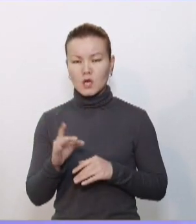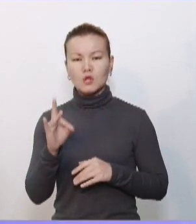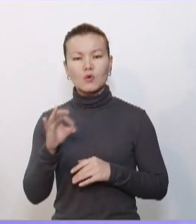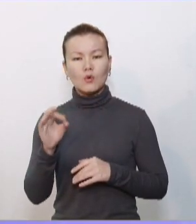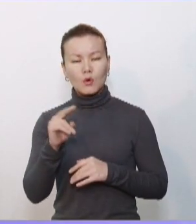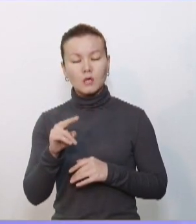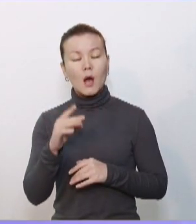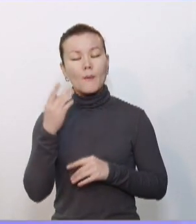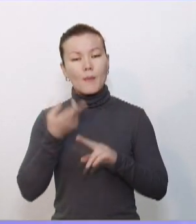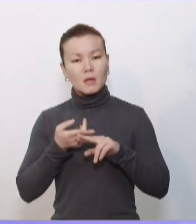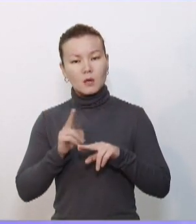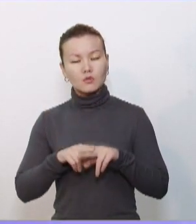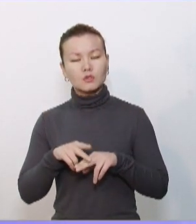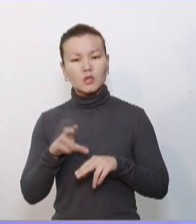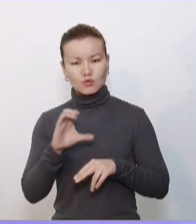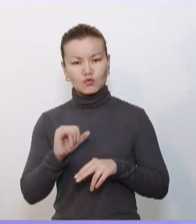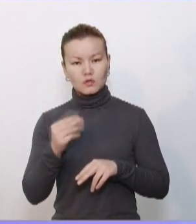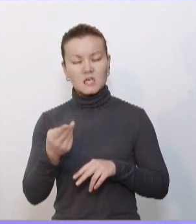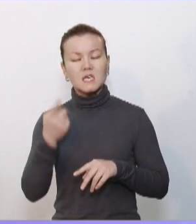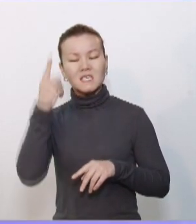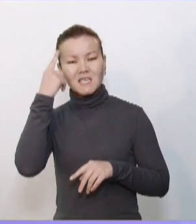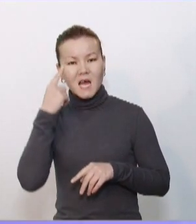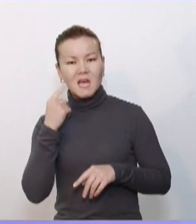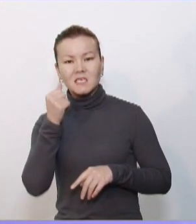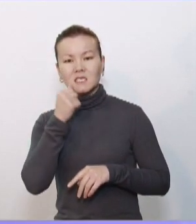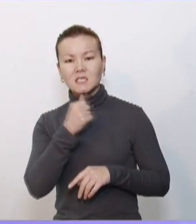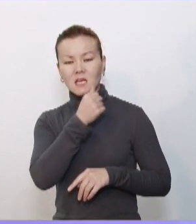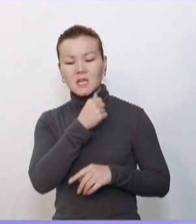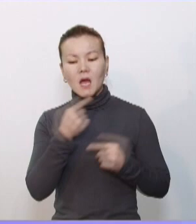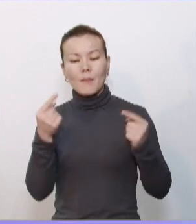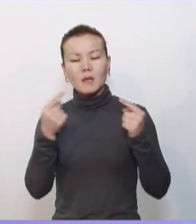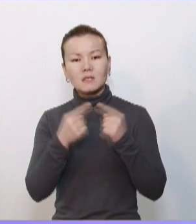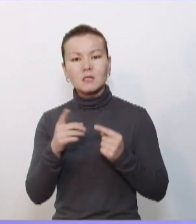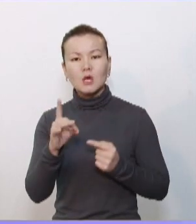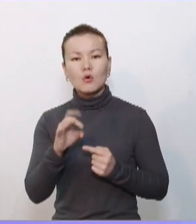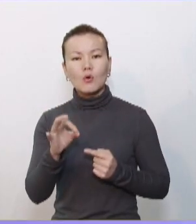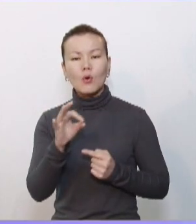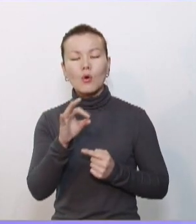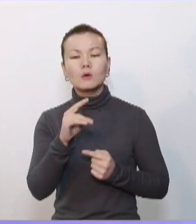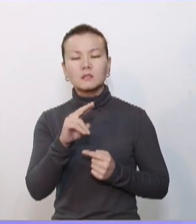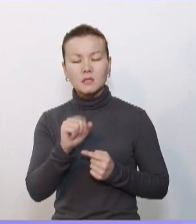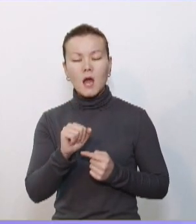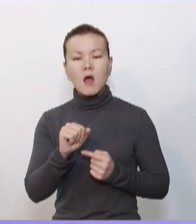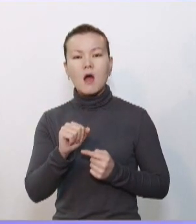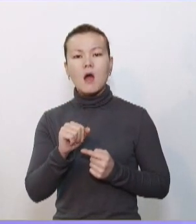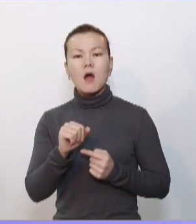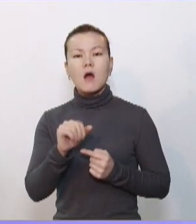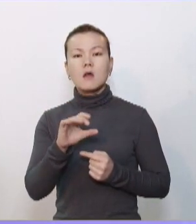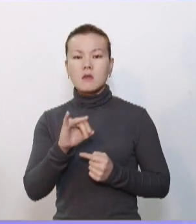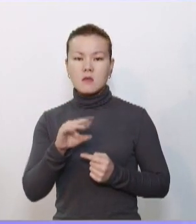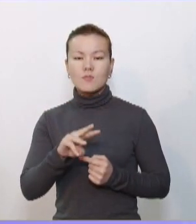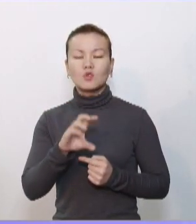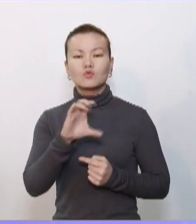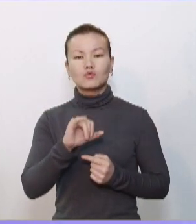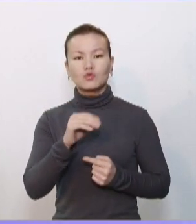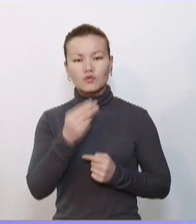оно знает секрет определения рода имени